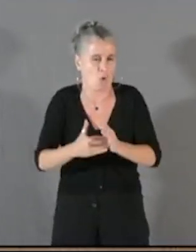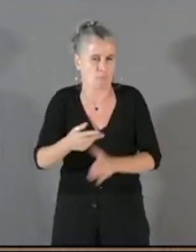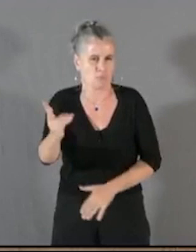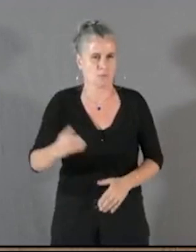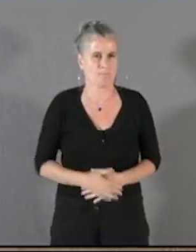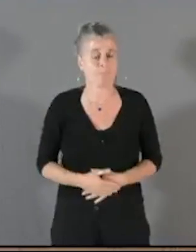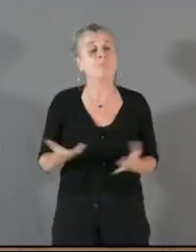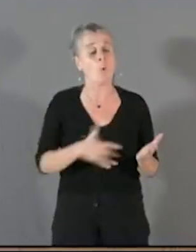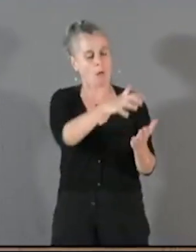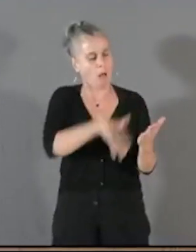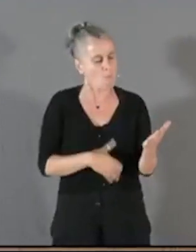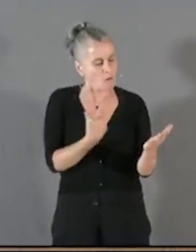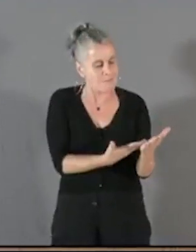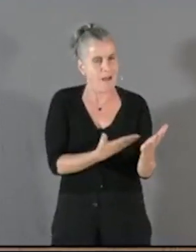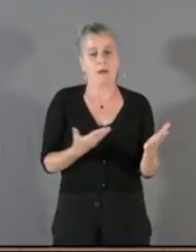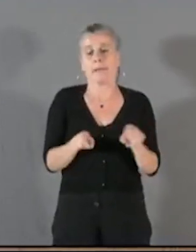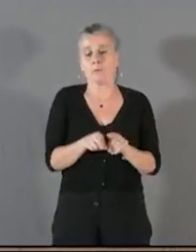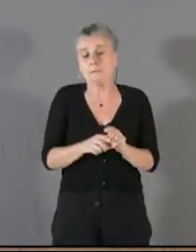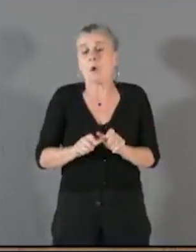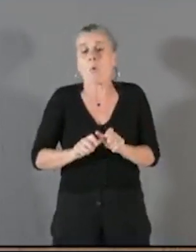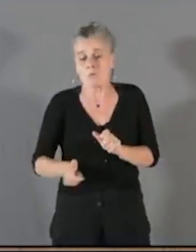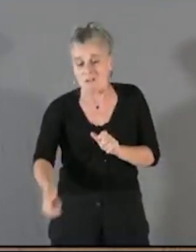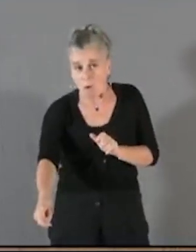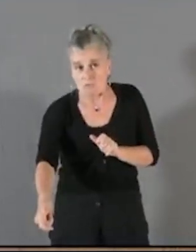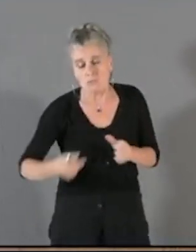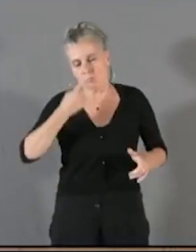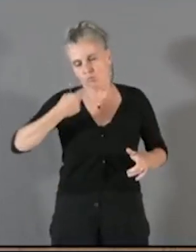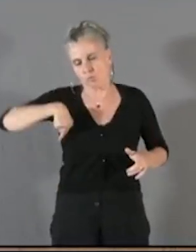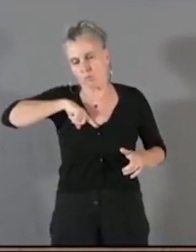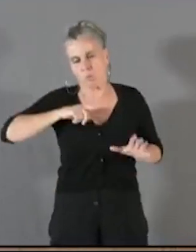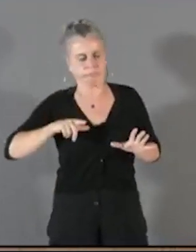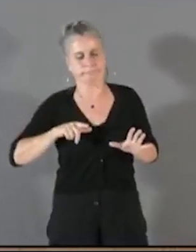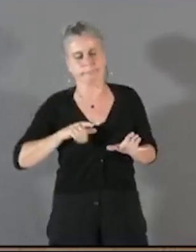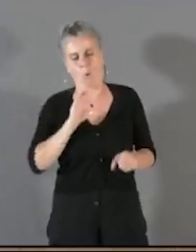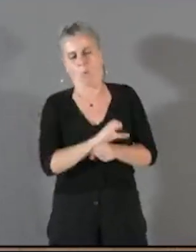rapport, comme pour les conséquences qu'il produira, bien évidemment, nous voterons contre.